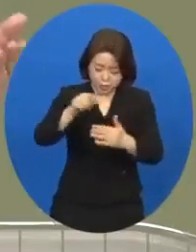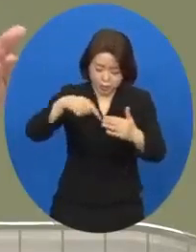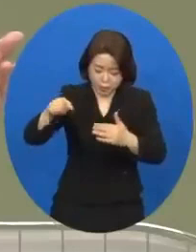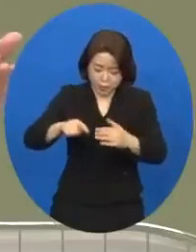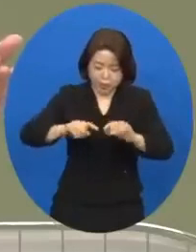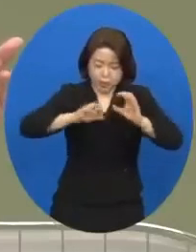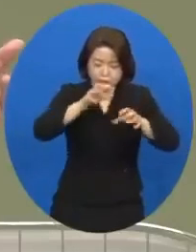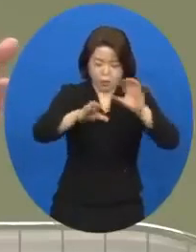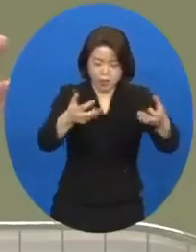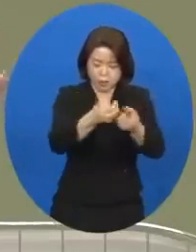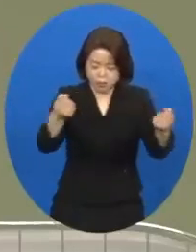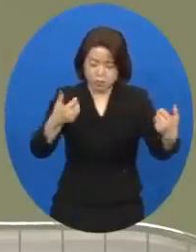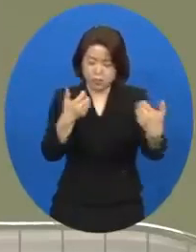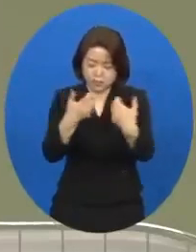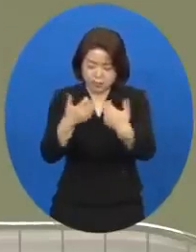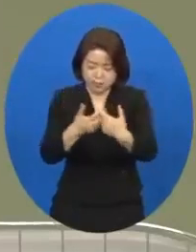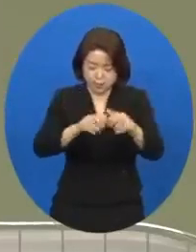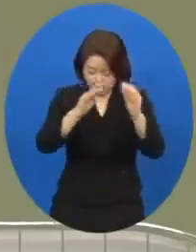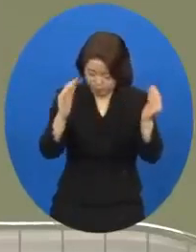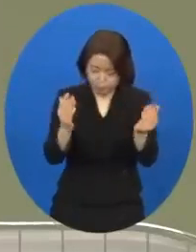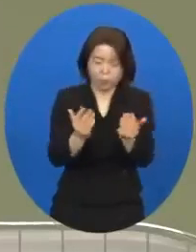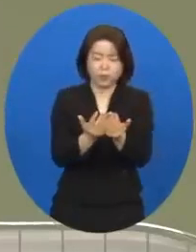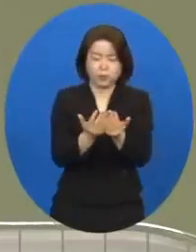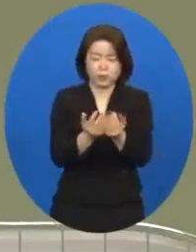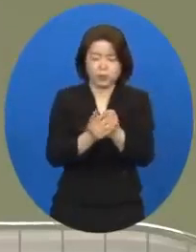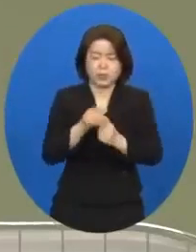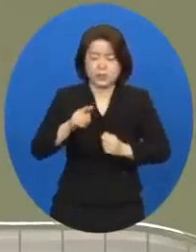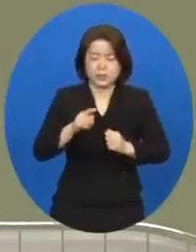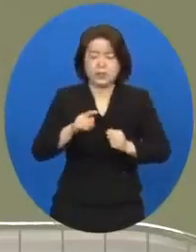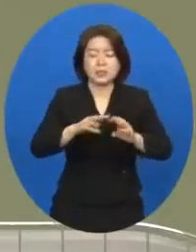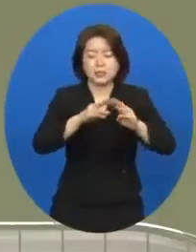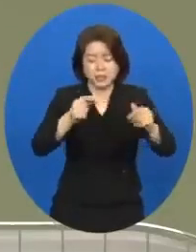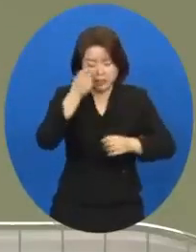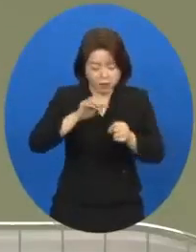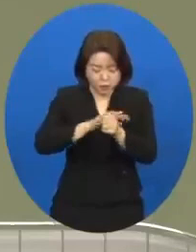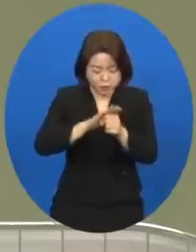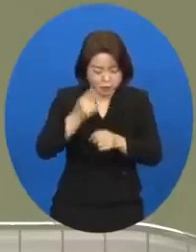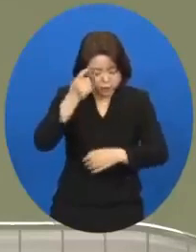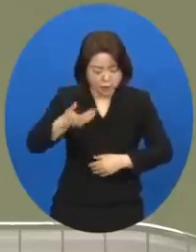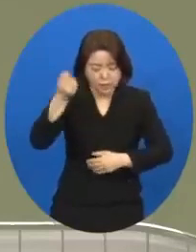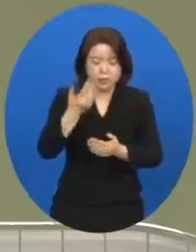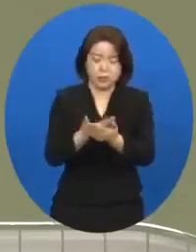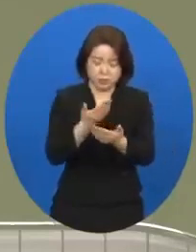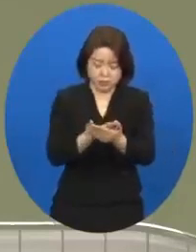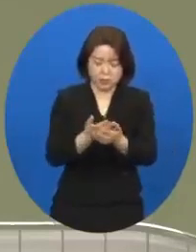있는 분열과 전쟁에서 이 땅을 긍휼히 여겨 주옵소서.